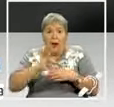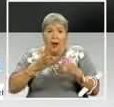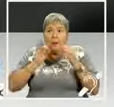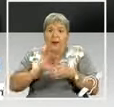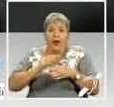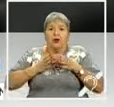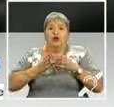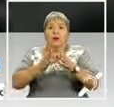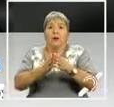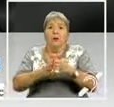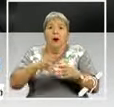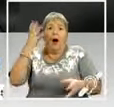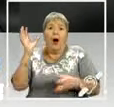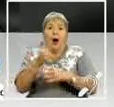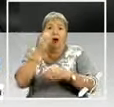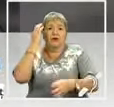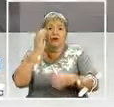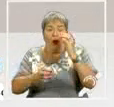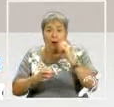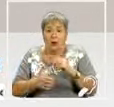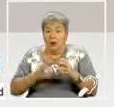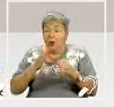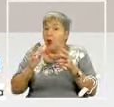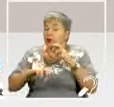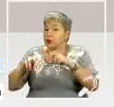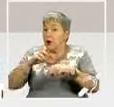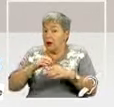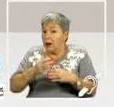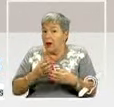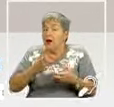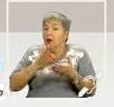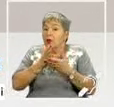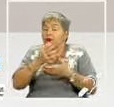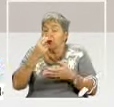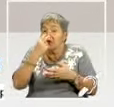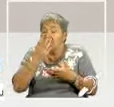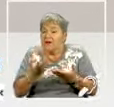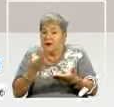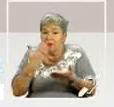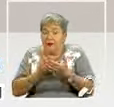sprijinul polițiștilor. Cercetările continuă pentru stabilirea cauzelor incidentului.